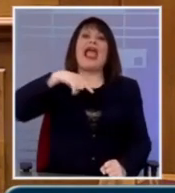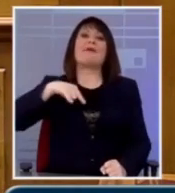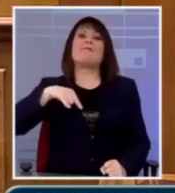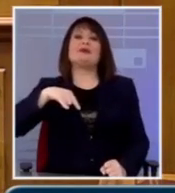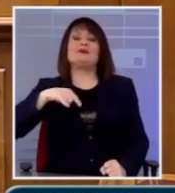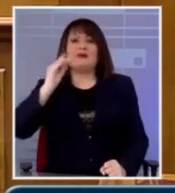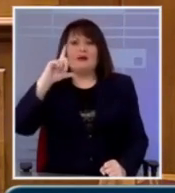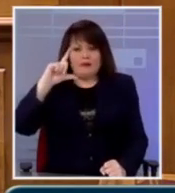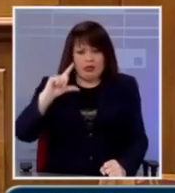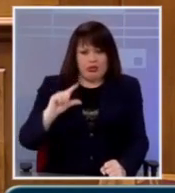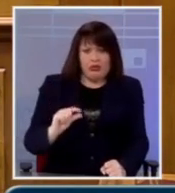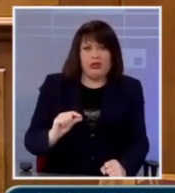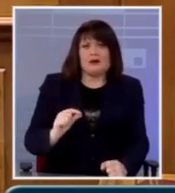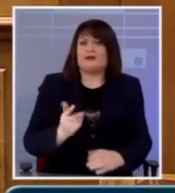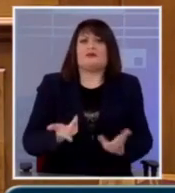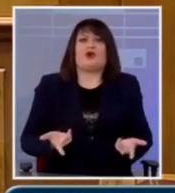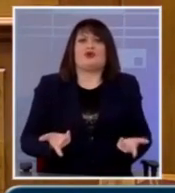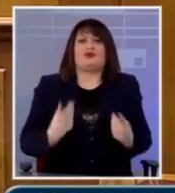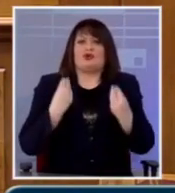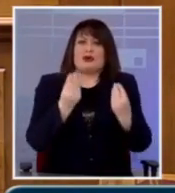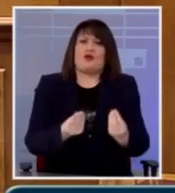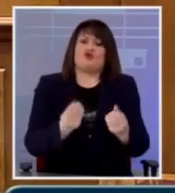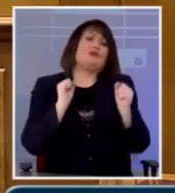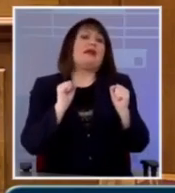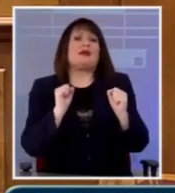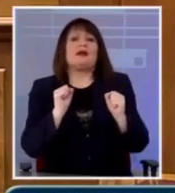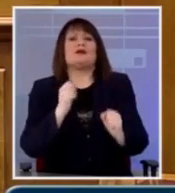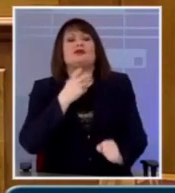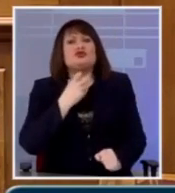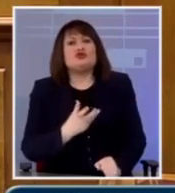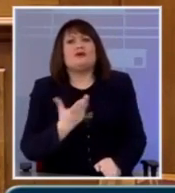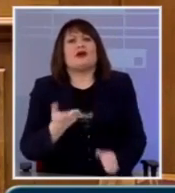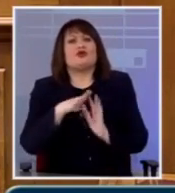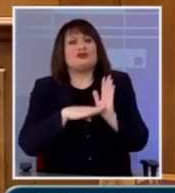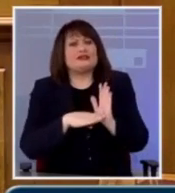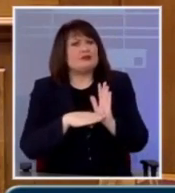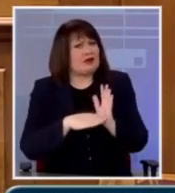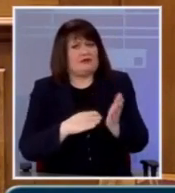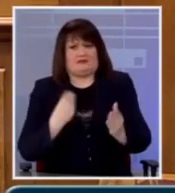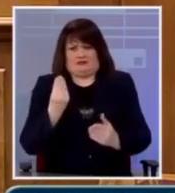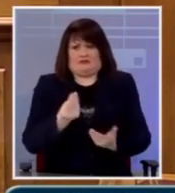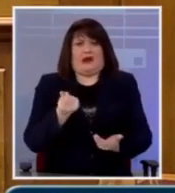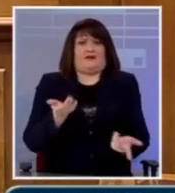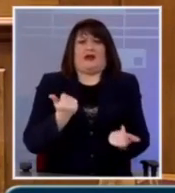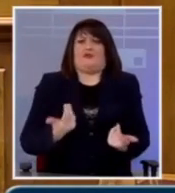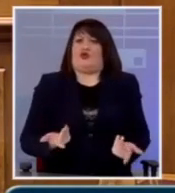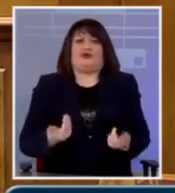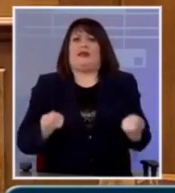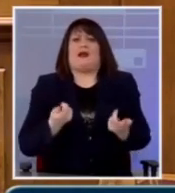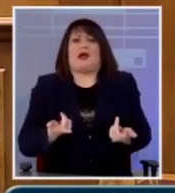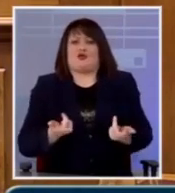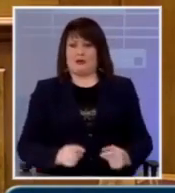πολύ κάτω από τα όρια ασφάλειας οποιοδήποτε σοβαρού υγειονομικού συστήματος. Έχουμε πλήρη